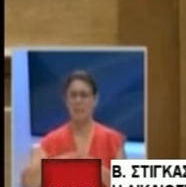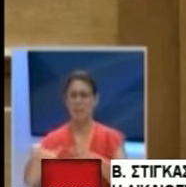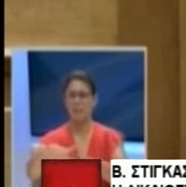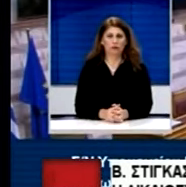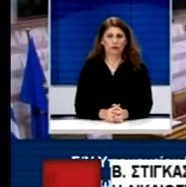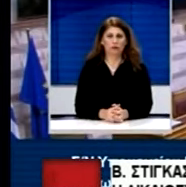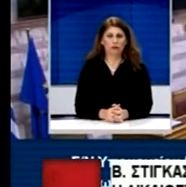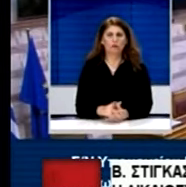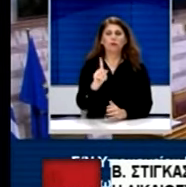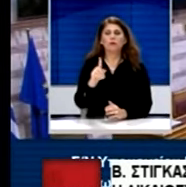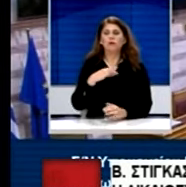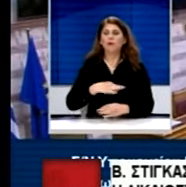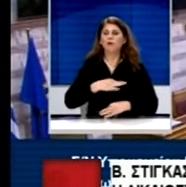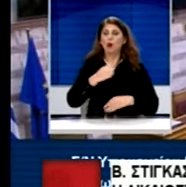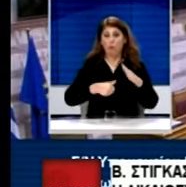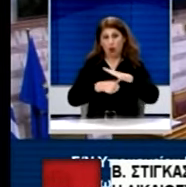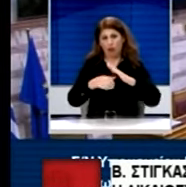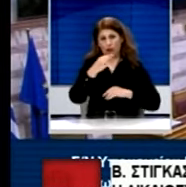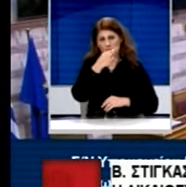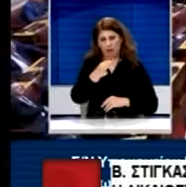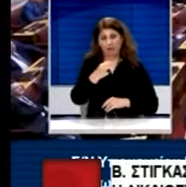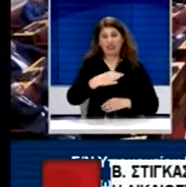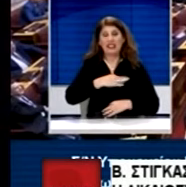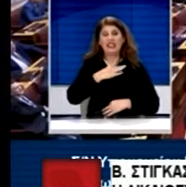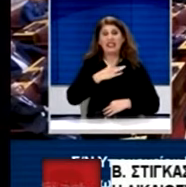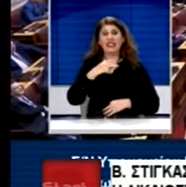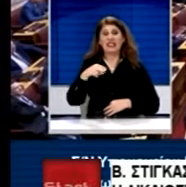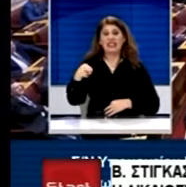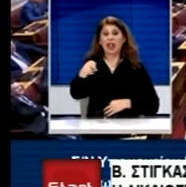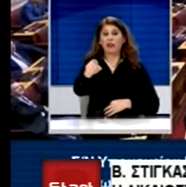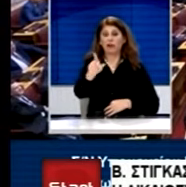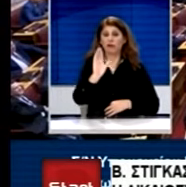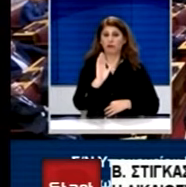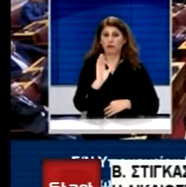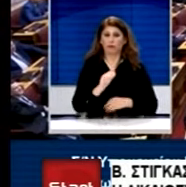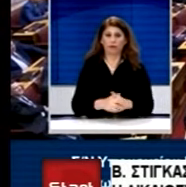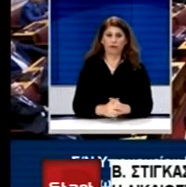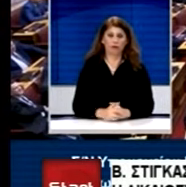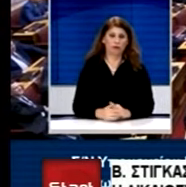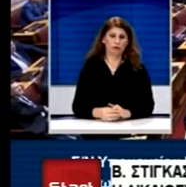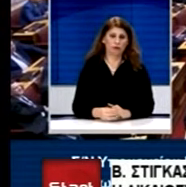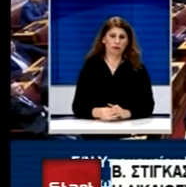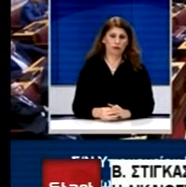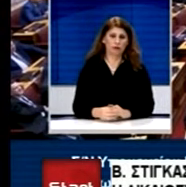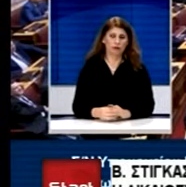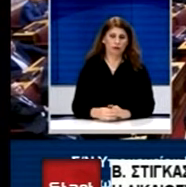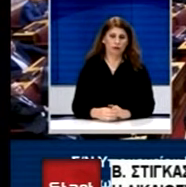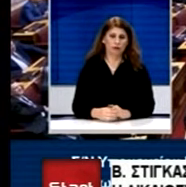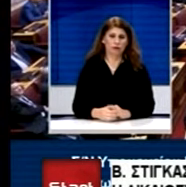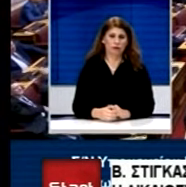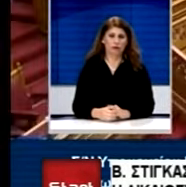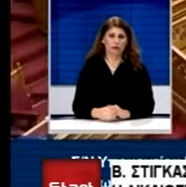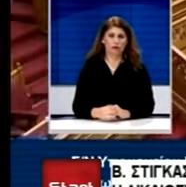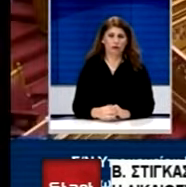σέβονται». Στη συνέχεια εξαπέλυσε πειρά κατά βουλευτών της Νέας Αριστεράς, αποκαλώντας τους φιλότουρκους. Μεταξύ άλλων ανέφερε: «Είναι